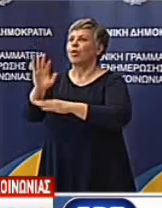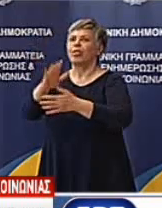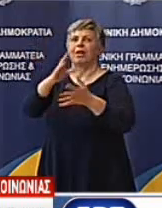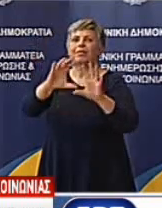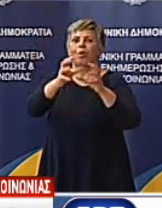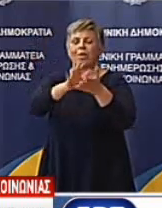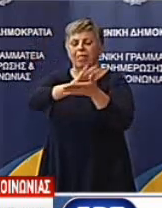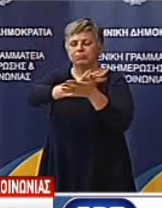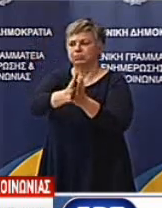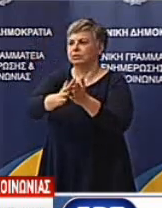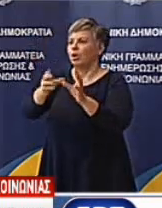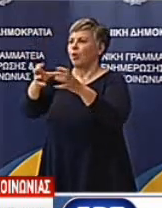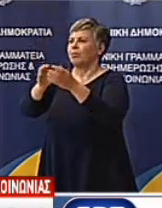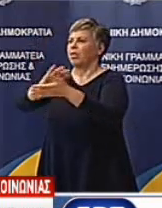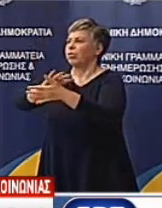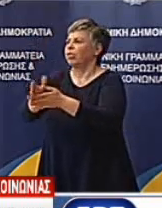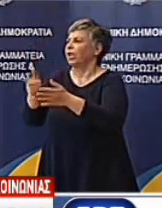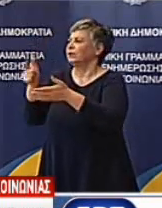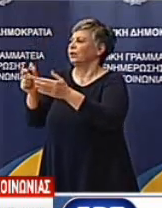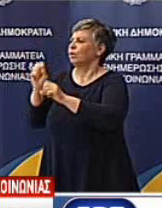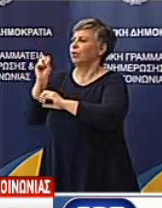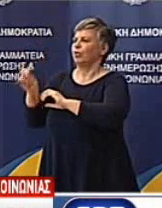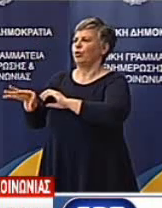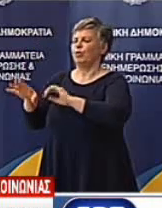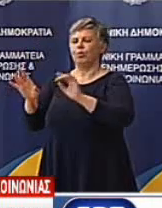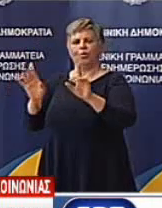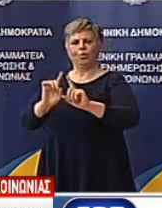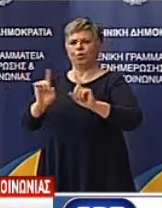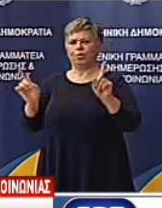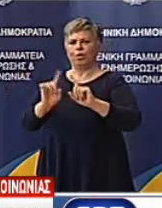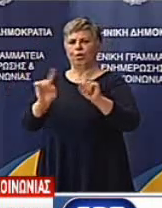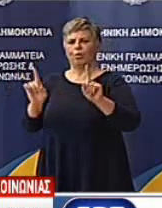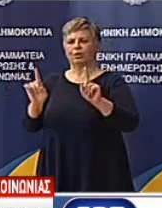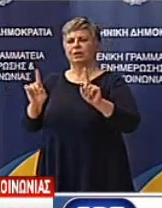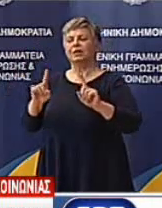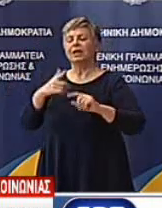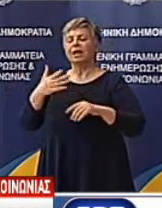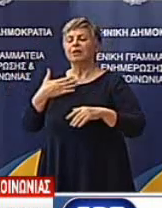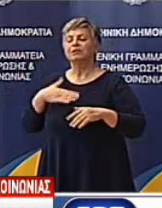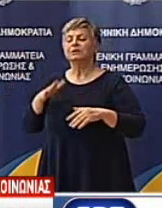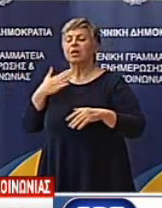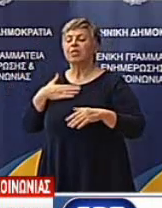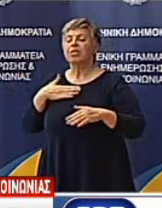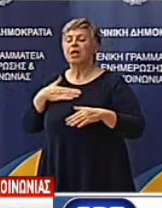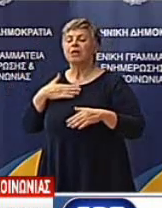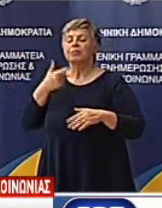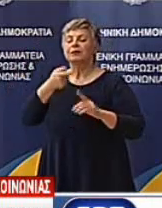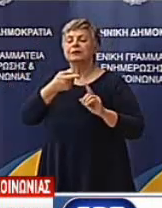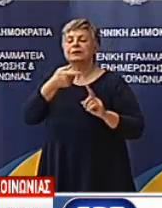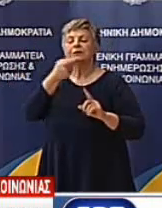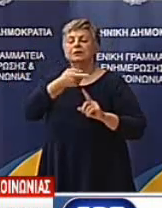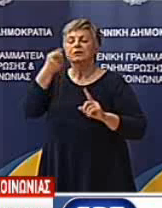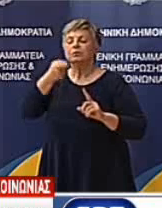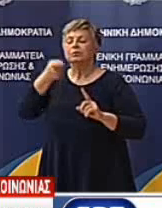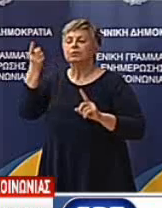τάξη, καμία επαγγελματική ομάδα, η οποία δεν πρέπει να σταθεί όρθια και μάλιστα να ενισχύθηκε και με άλλους τρόπους. Γι' αυτό και έχει και